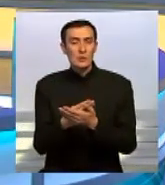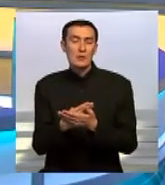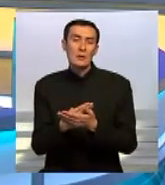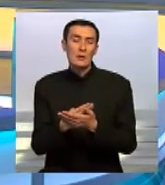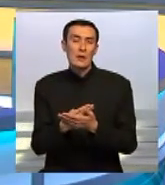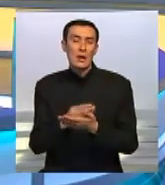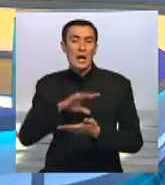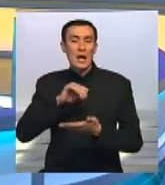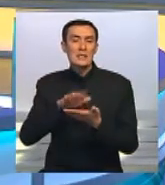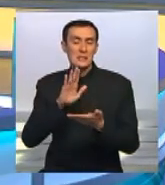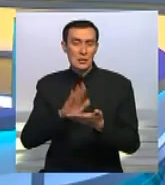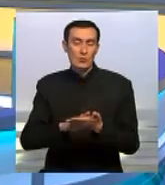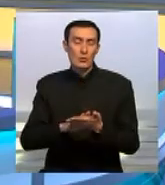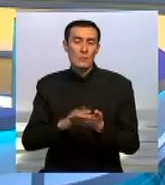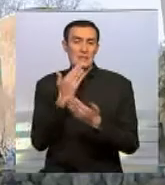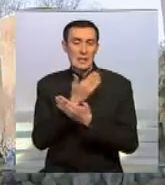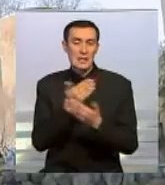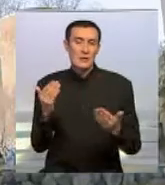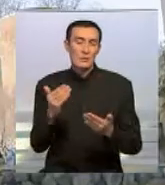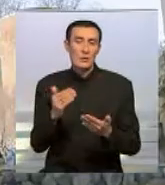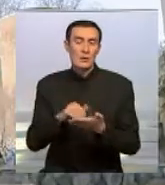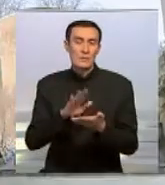последнему проекту алфавита.